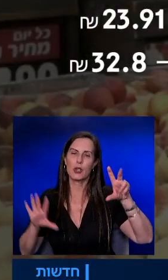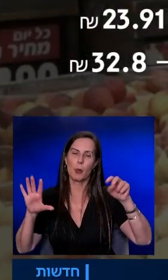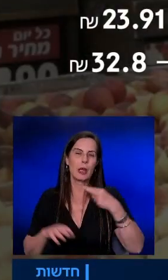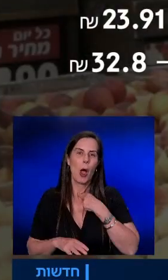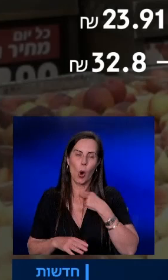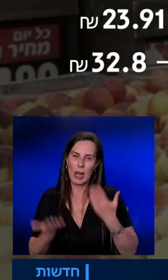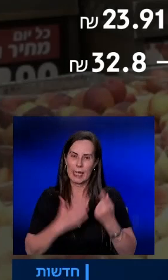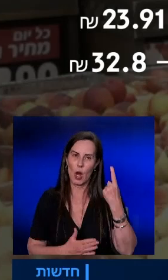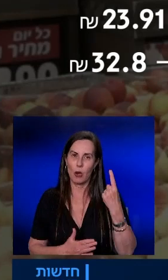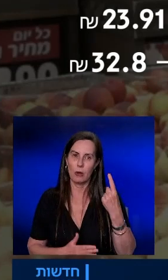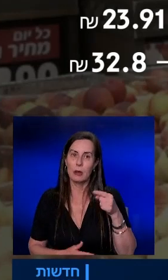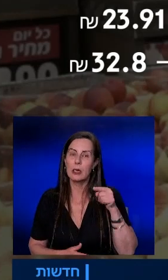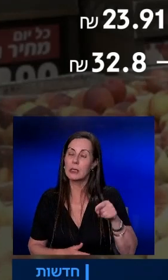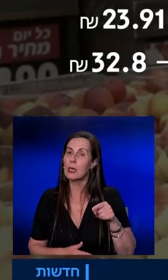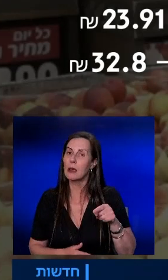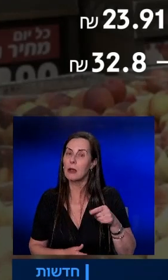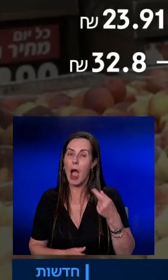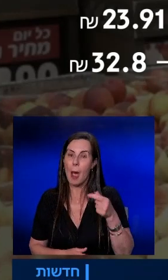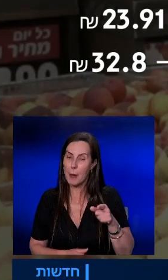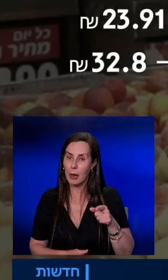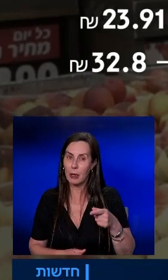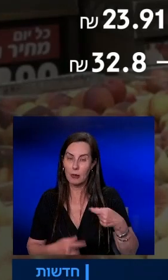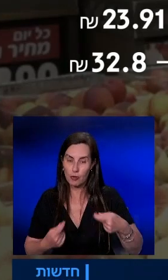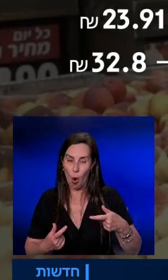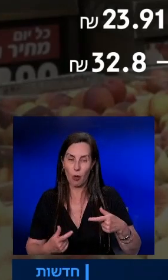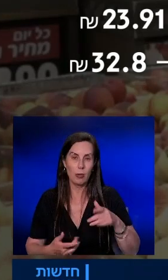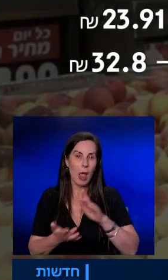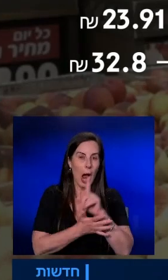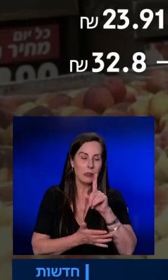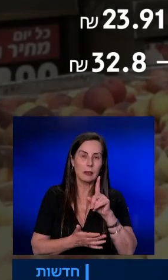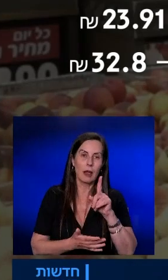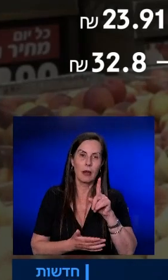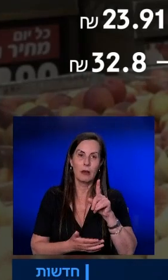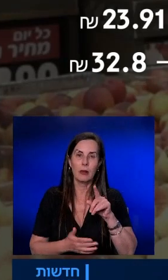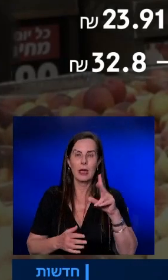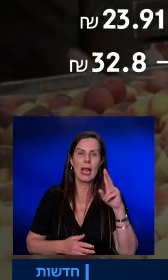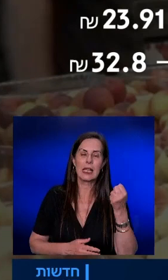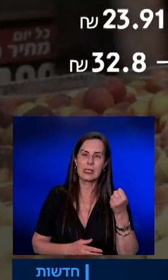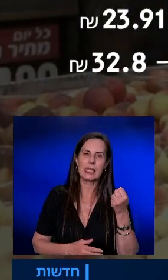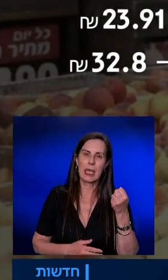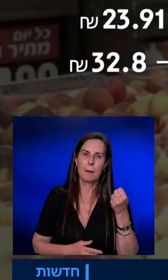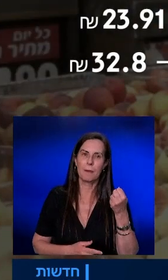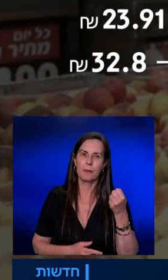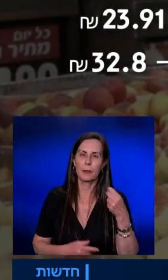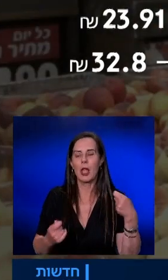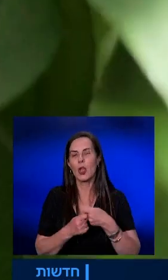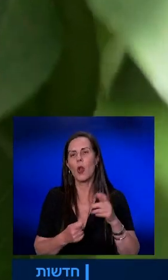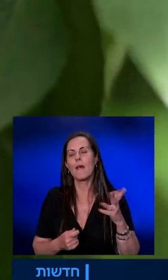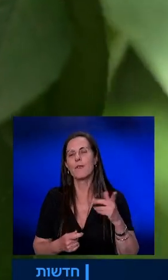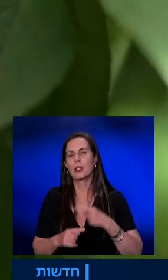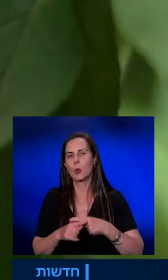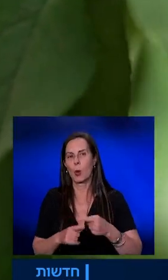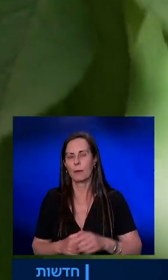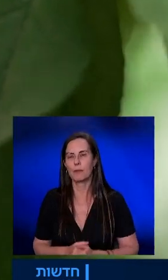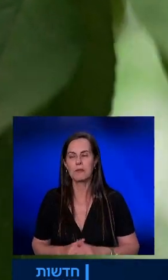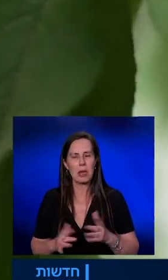32.80 שקלים. כל זה קורה בזמן שהמחיר הסיטונאי נע בין 11 שקלים ל-20 שקלים, תלוי לפי הסוג. אז